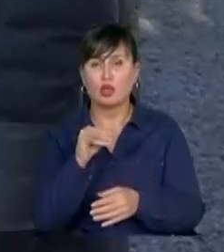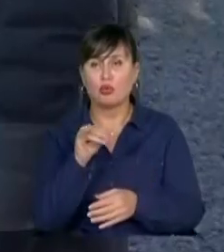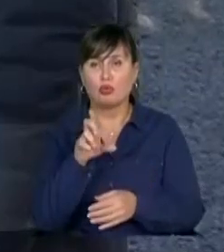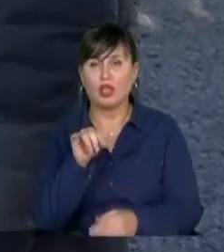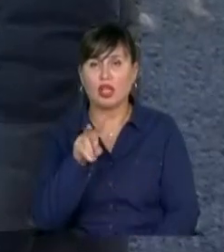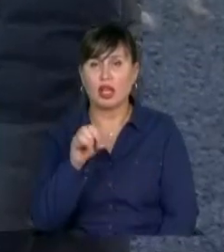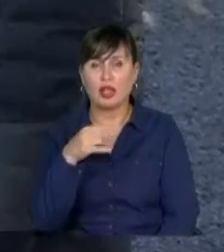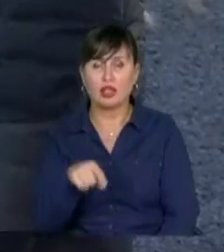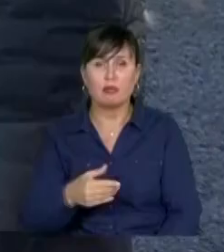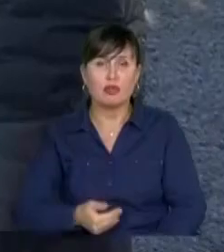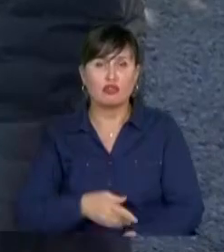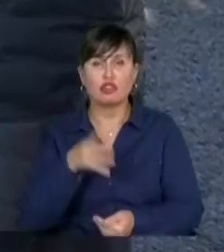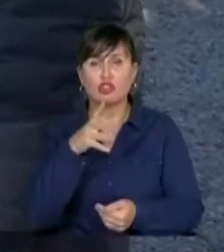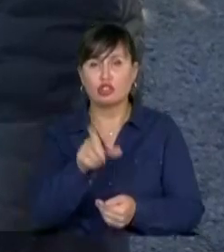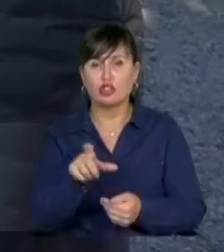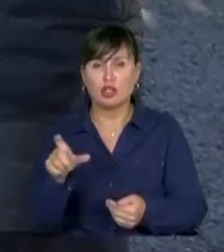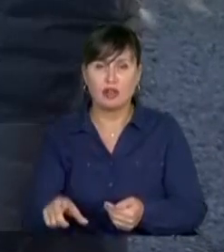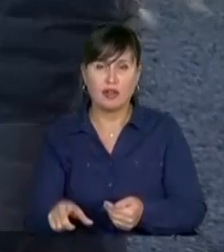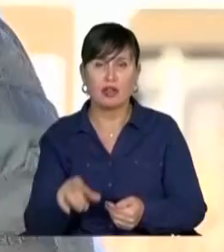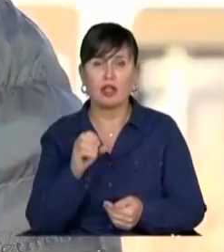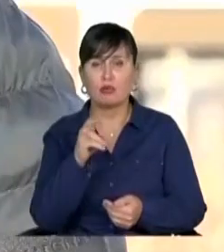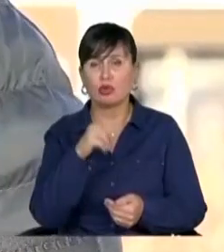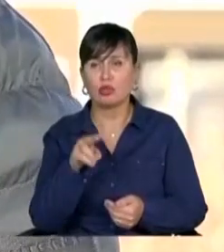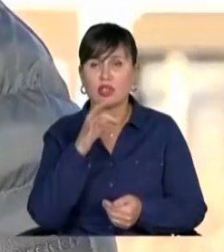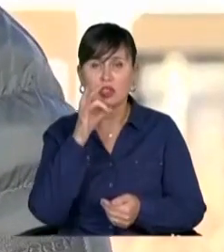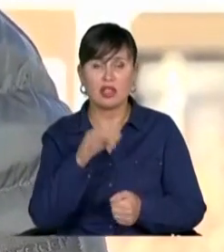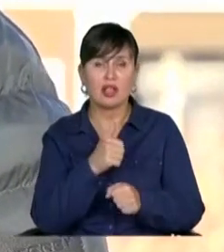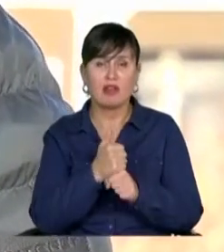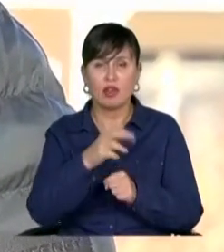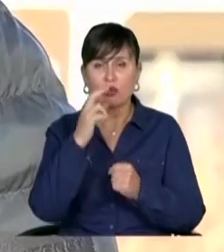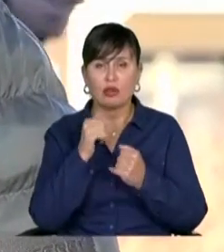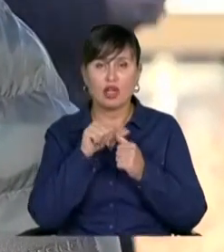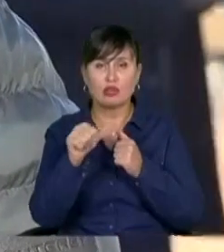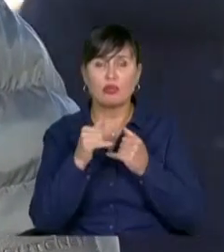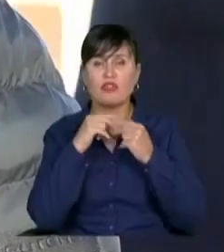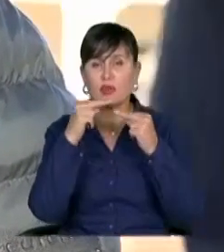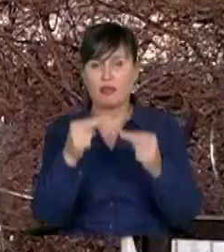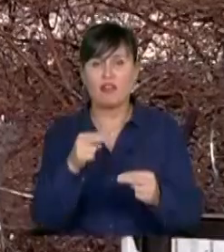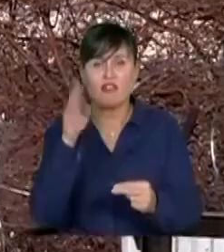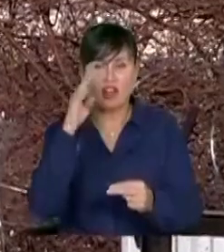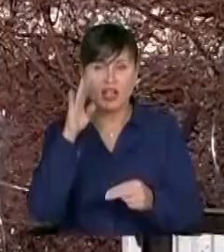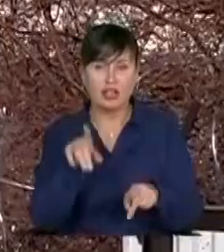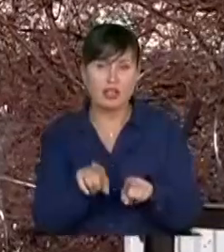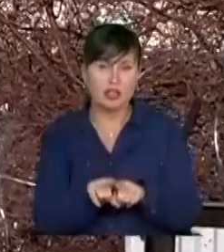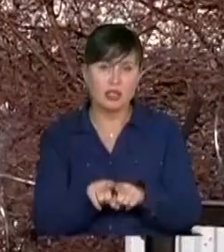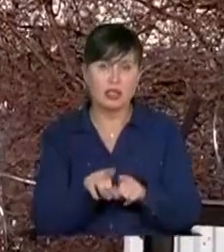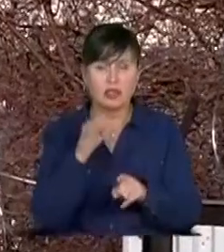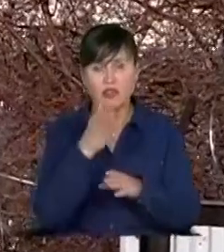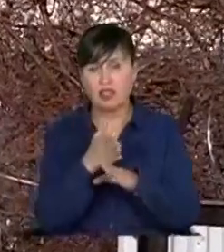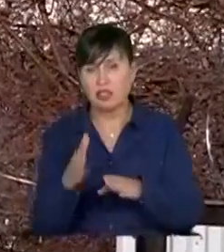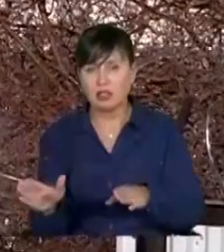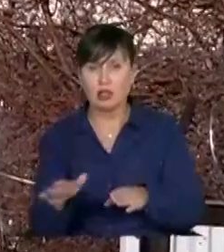4.000 человек как отметил Аким ербола досаев глава государства уделяет особое внимание водоснабжению и водоотведению города